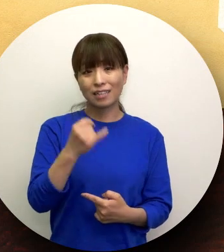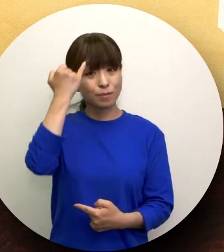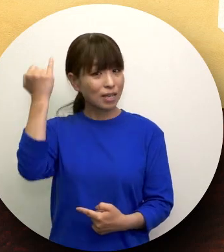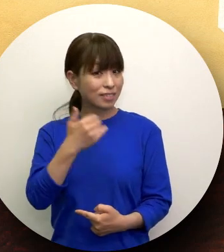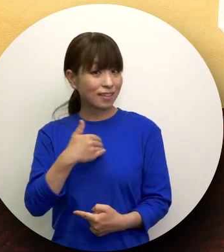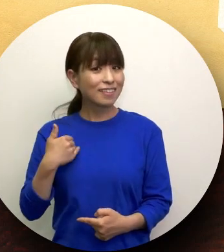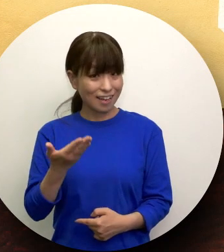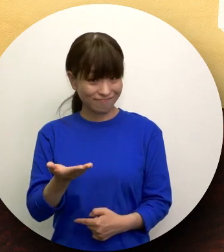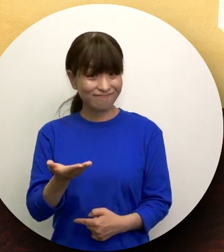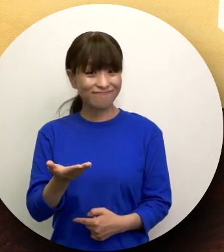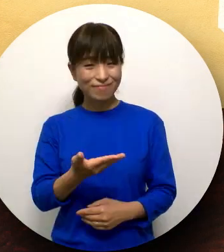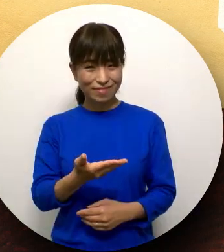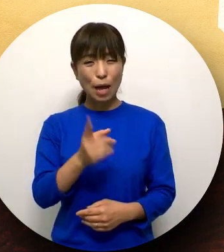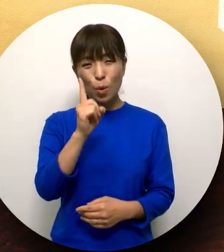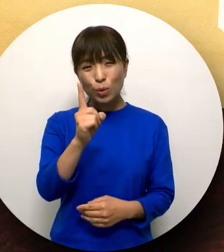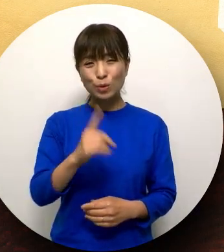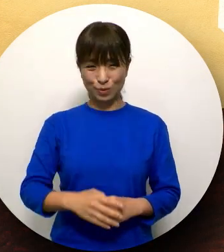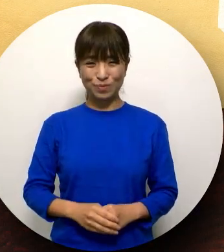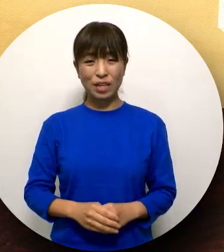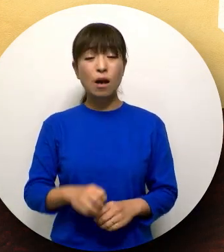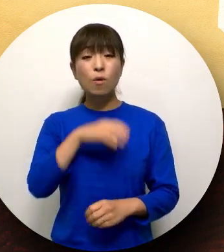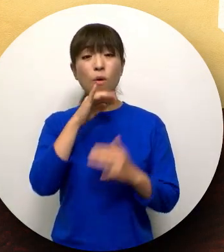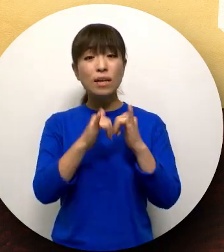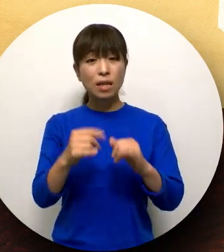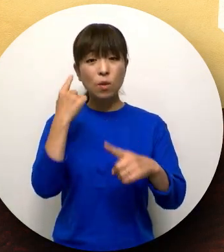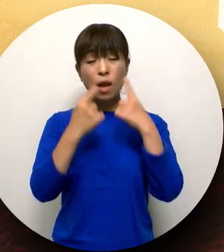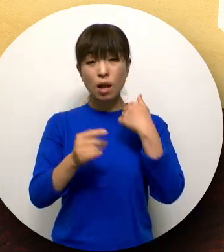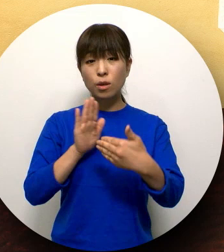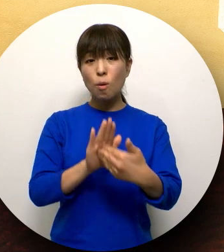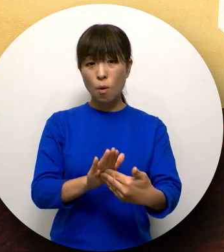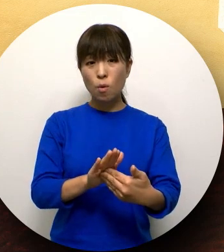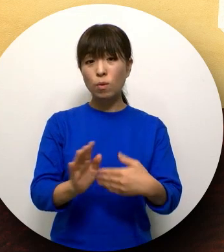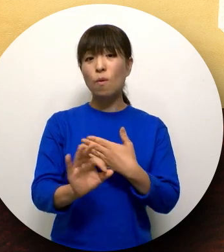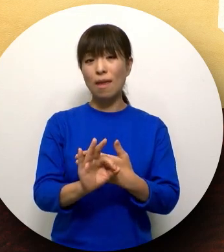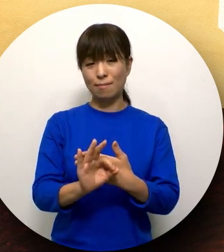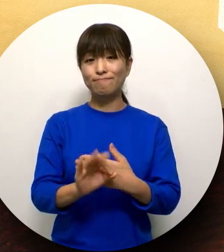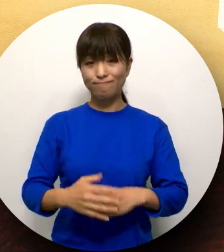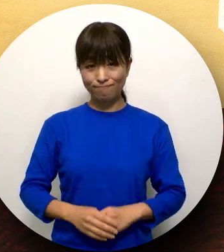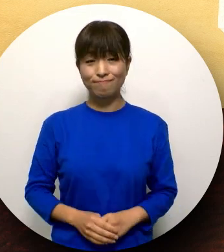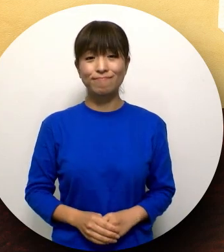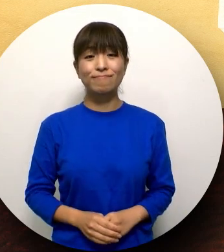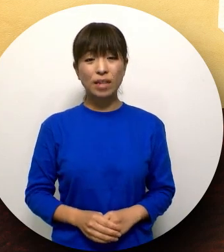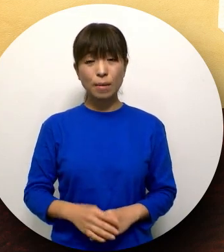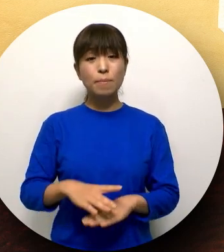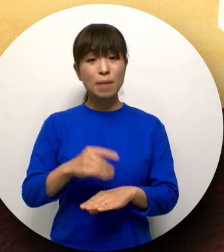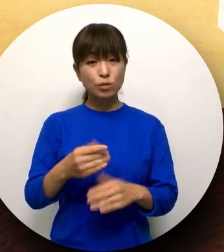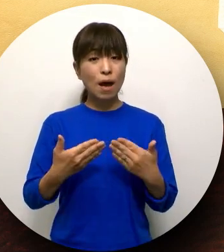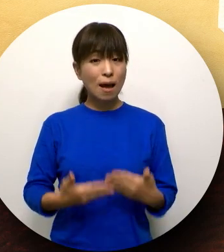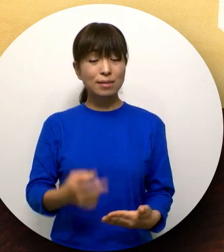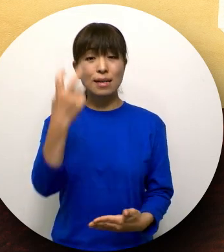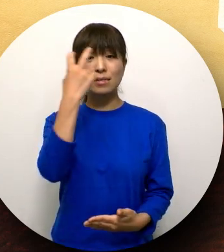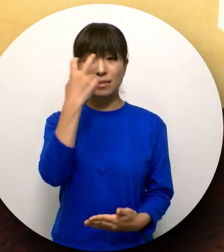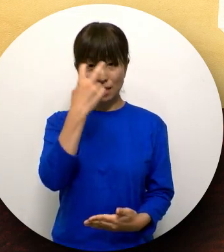かんだ？じゃあもう一つ、高齢者の怪我予防のケースで見てみよう。まずは安全